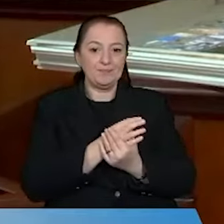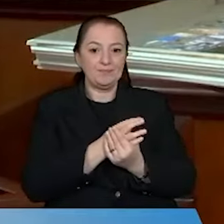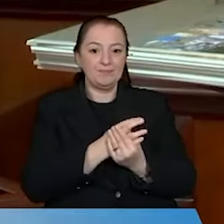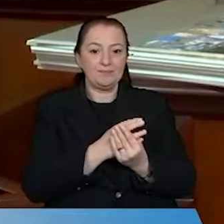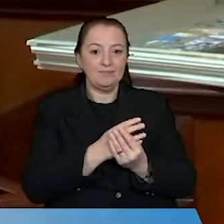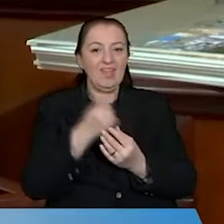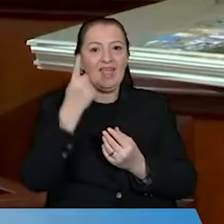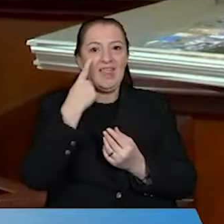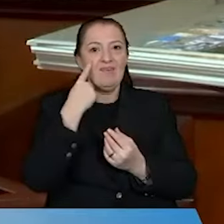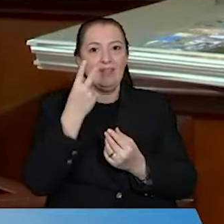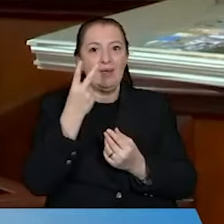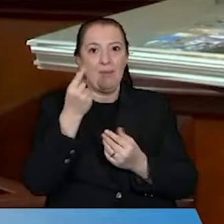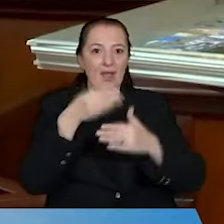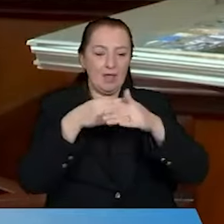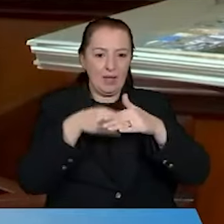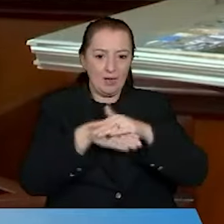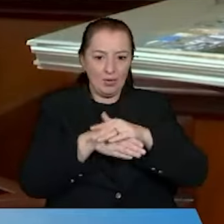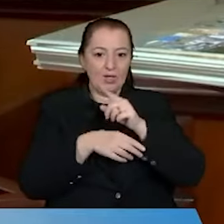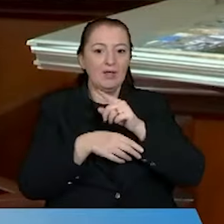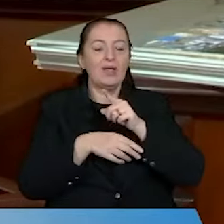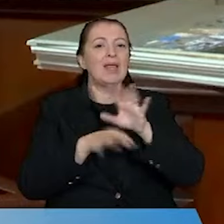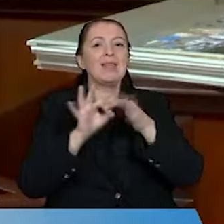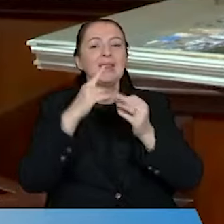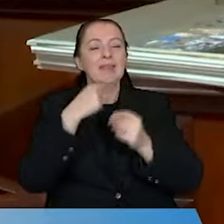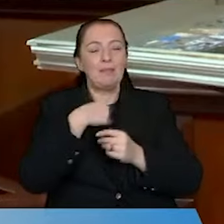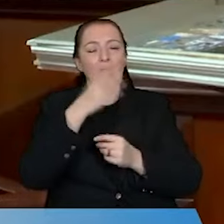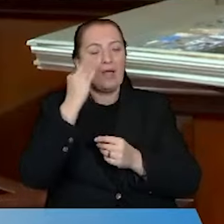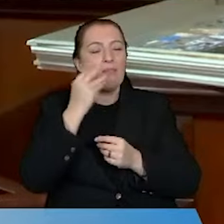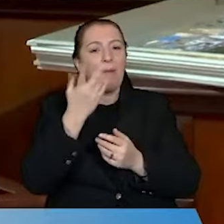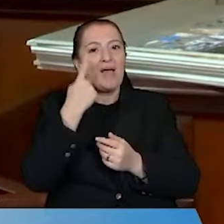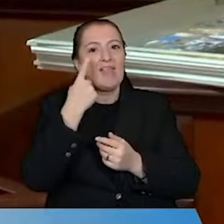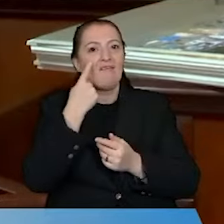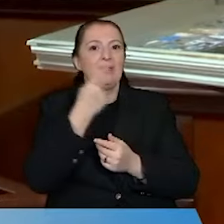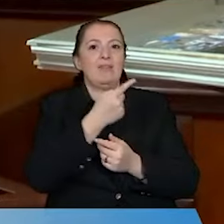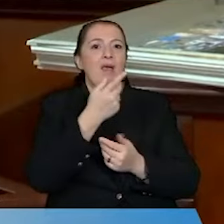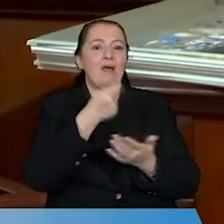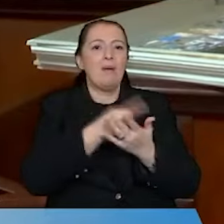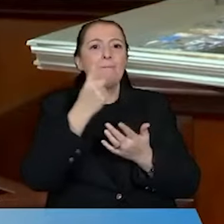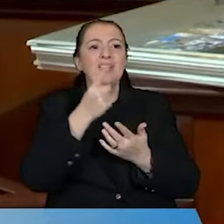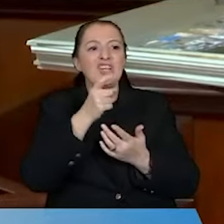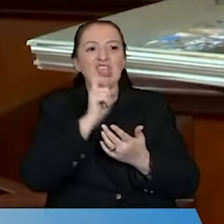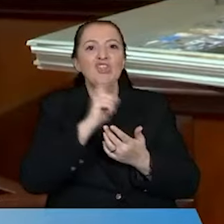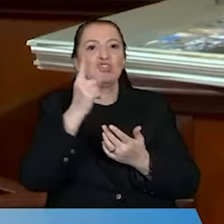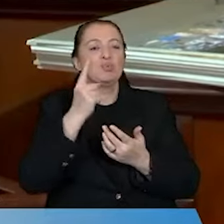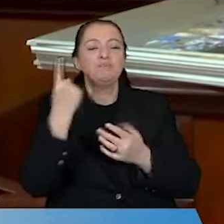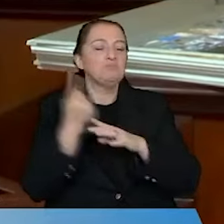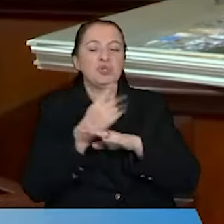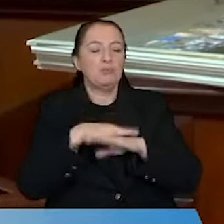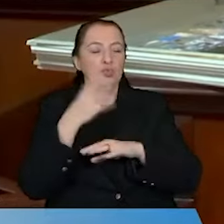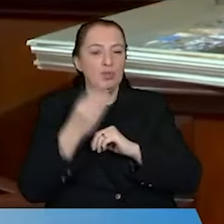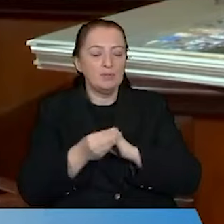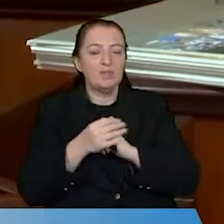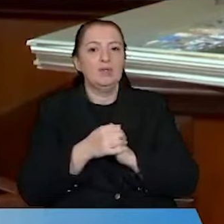Devletin kasasına gidiyor. Anladım. Ben ne demek istediğinizi anladım. Ama devletin kasasına gidiyor. Bir işlem hatası olabilir. Yine de